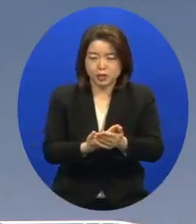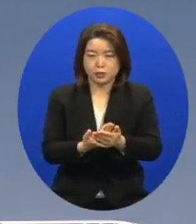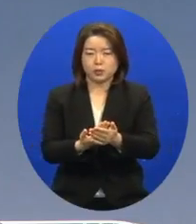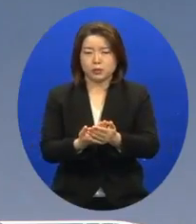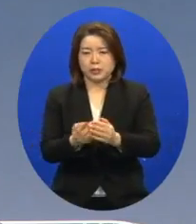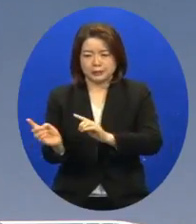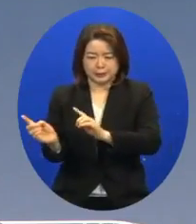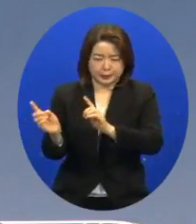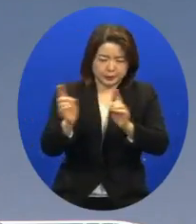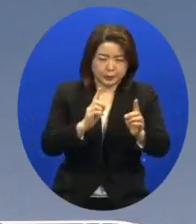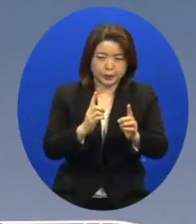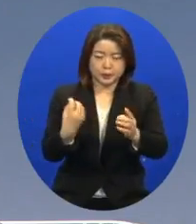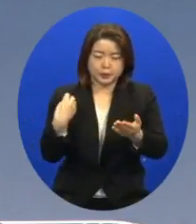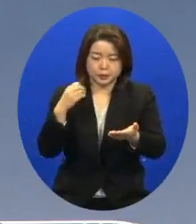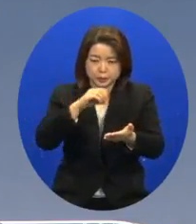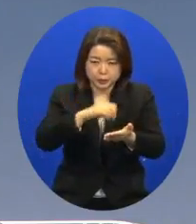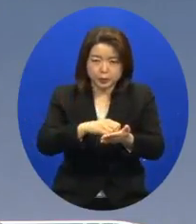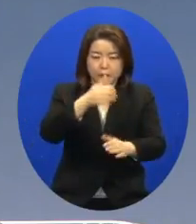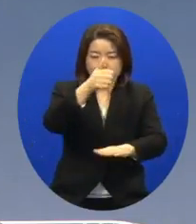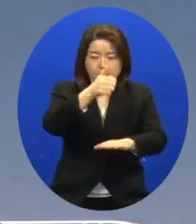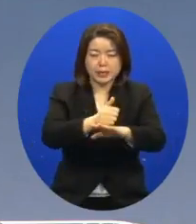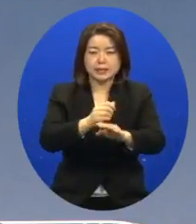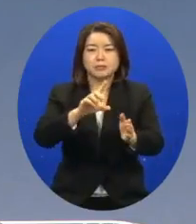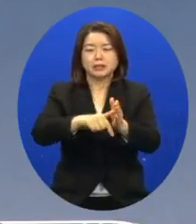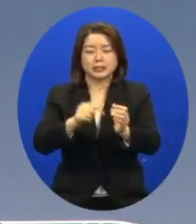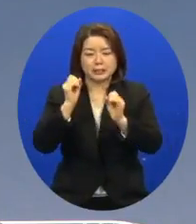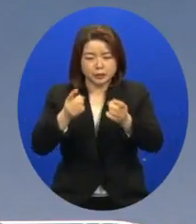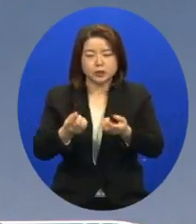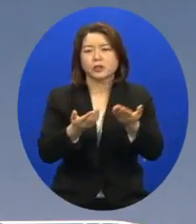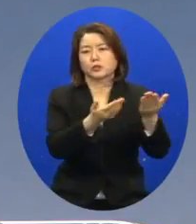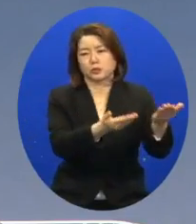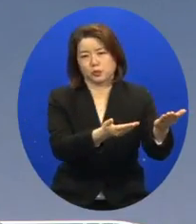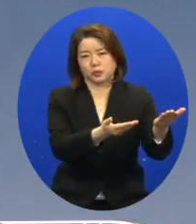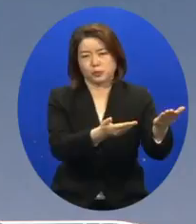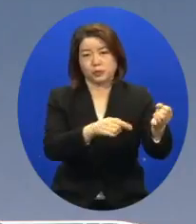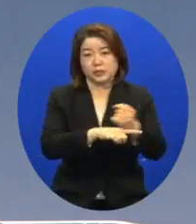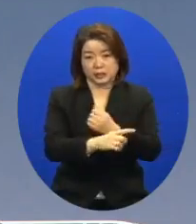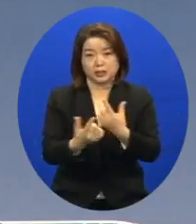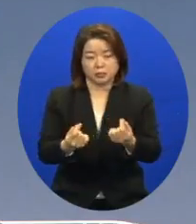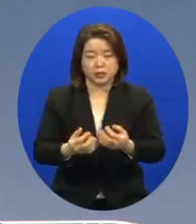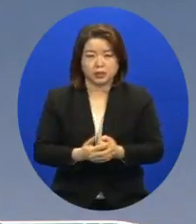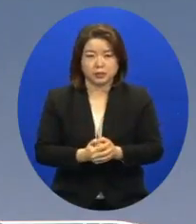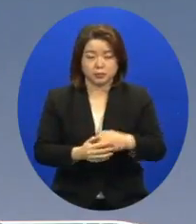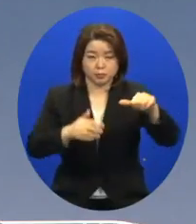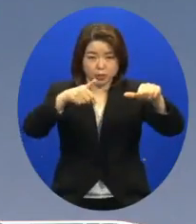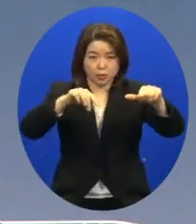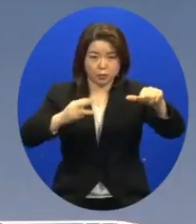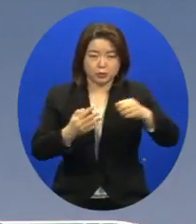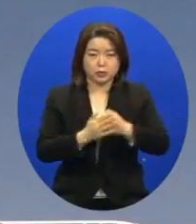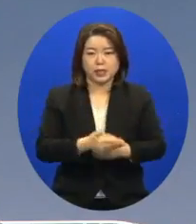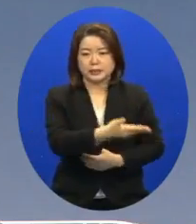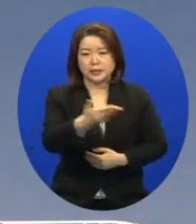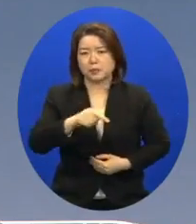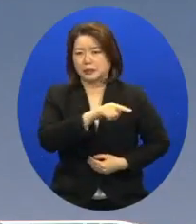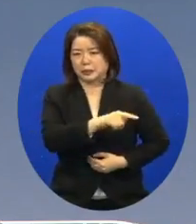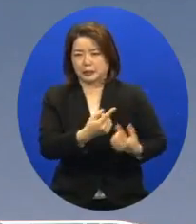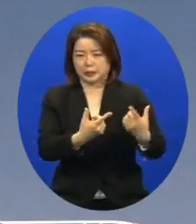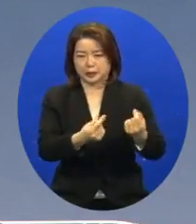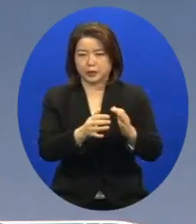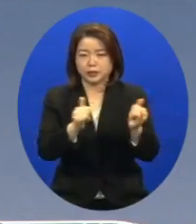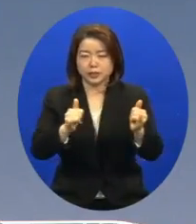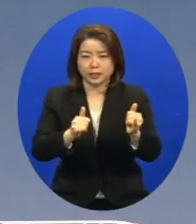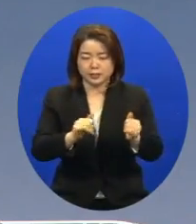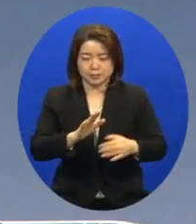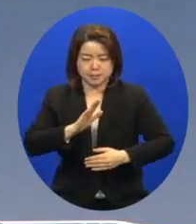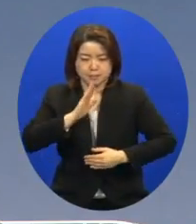마지막 기회를 주자는 거죠 5절에 이렇게 말씀합니다 여러분은 그러한 자를 당장